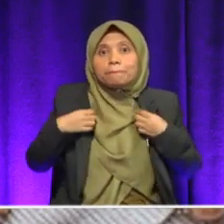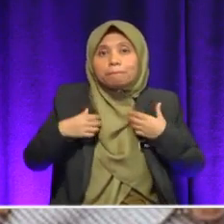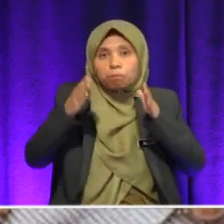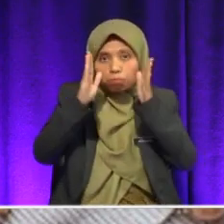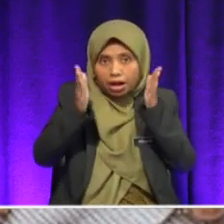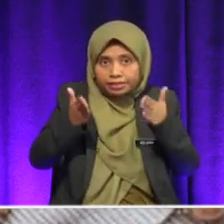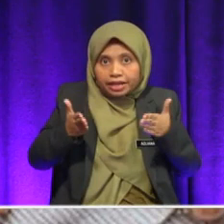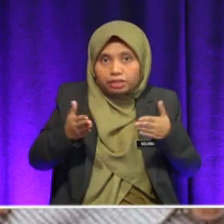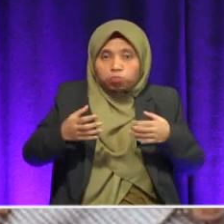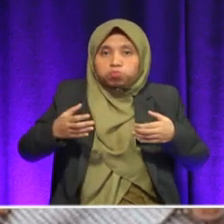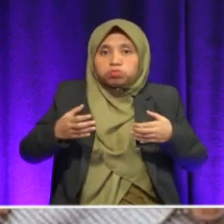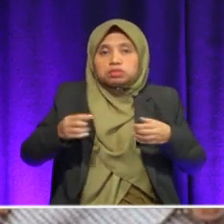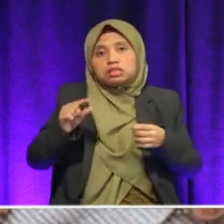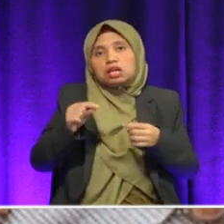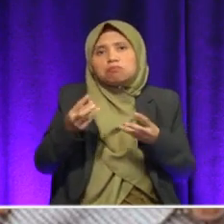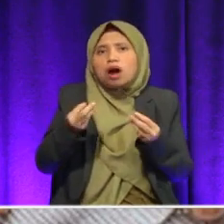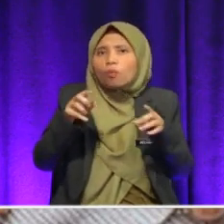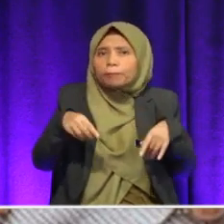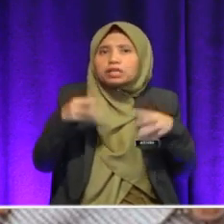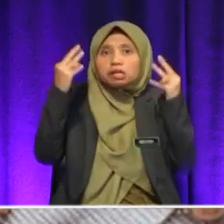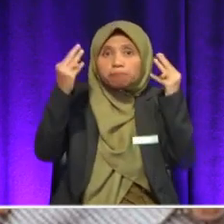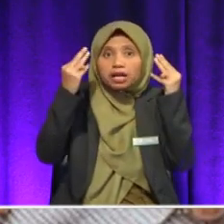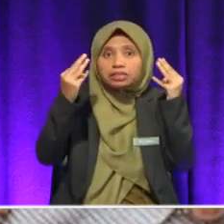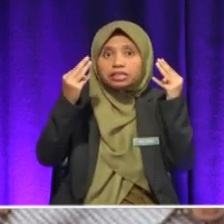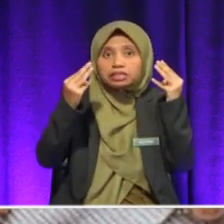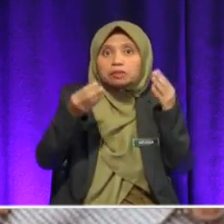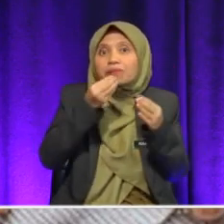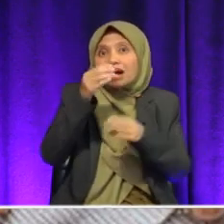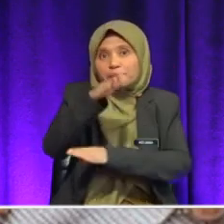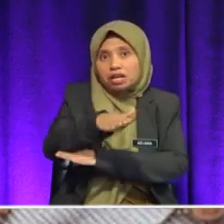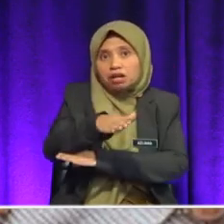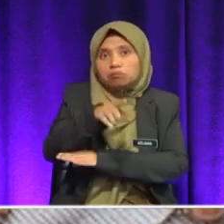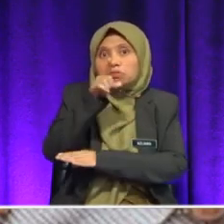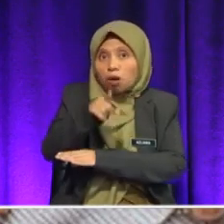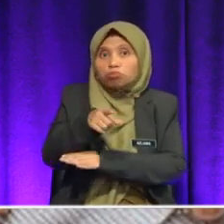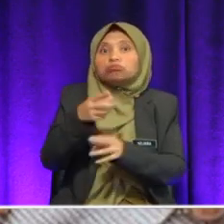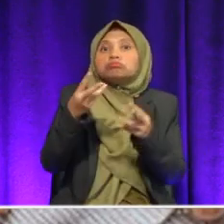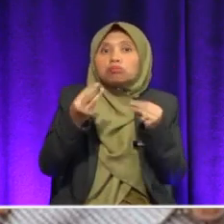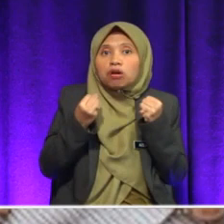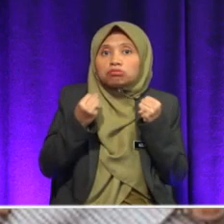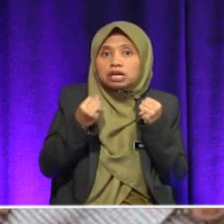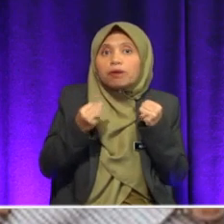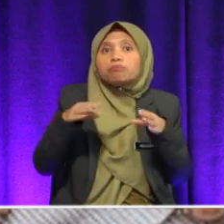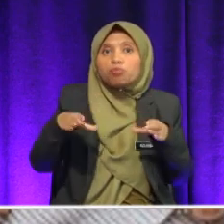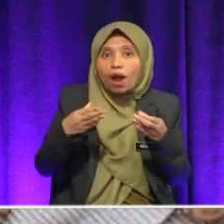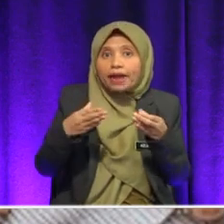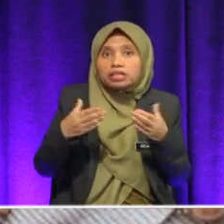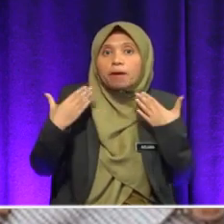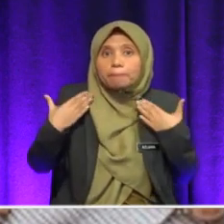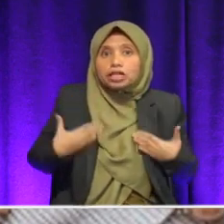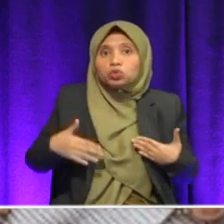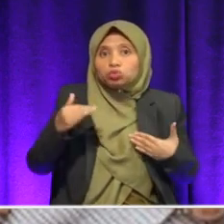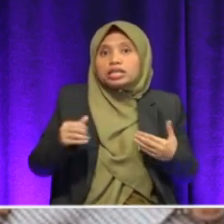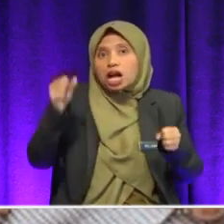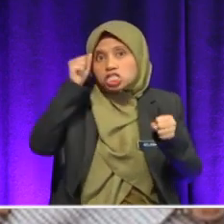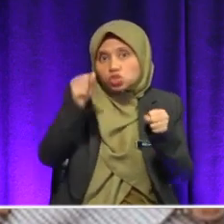untuk menghadiri majelis makan malam anda dikehendaki menghasilkan fashion pakaian yang sesuai dengan